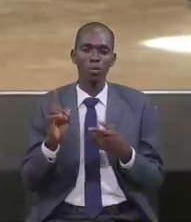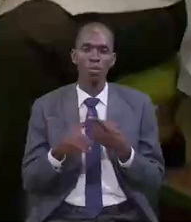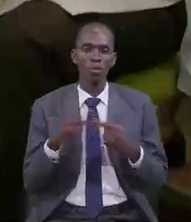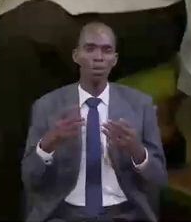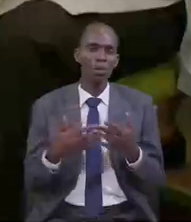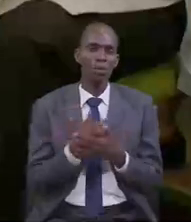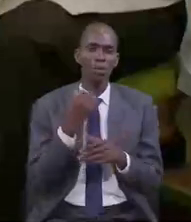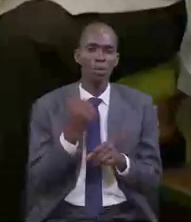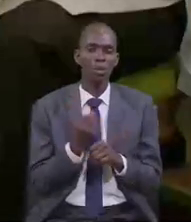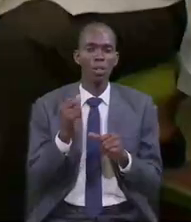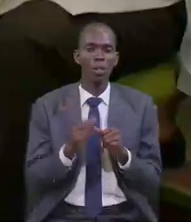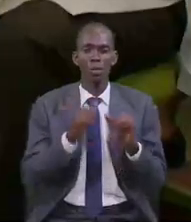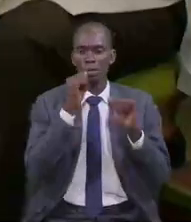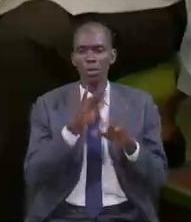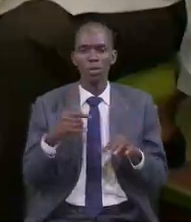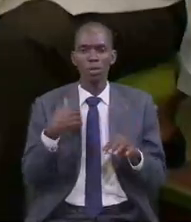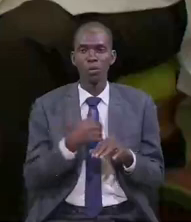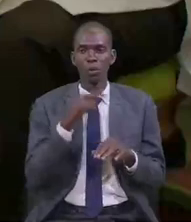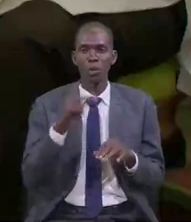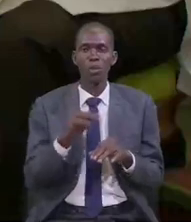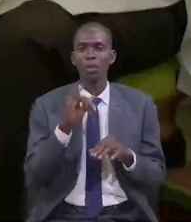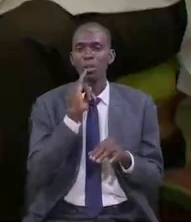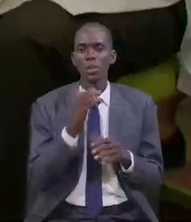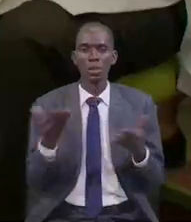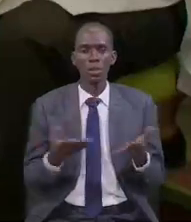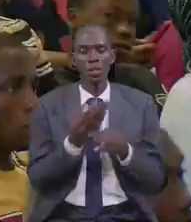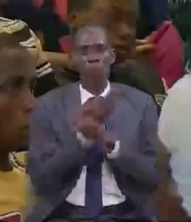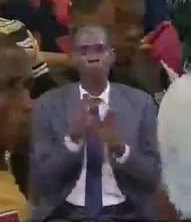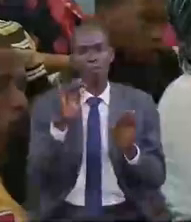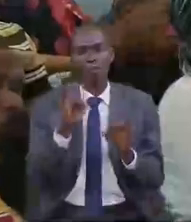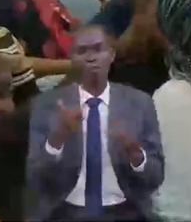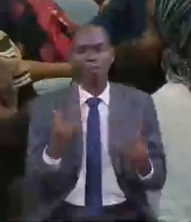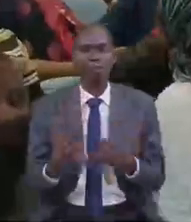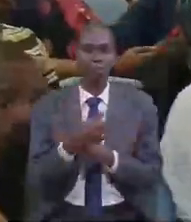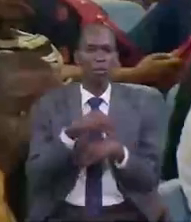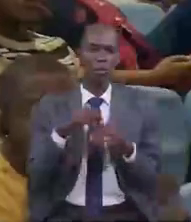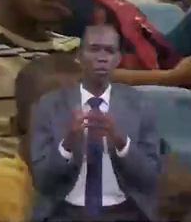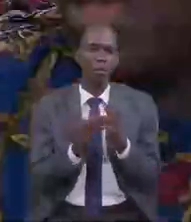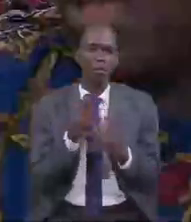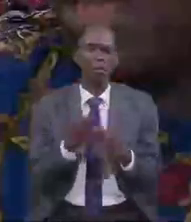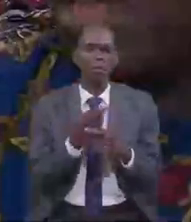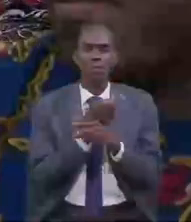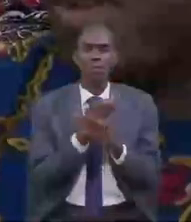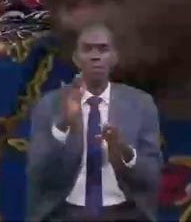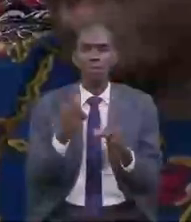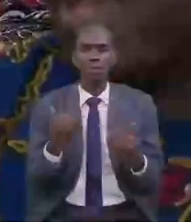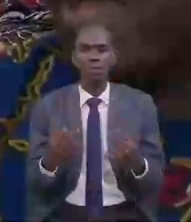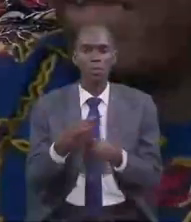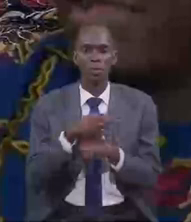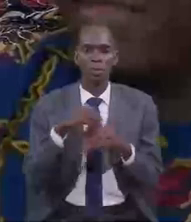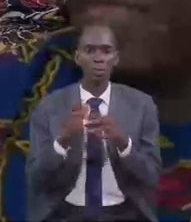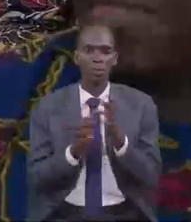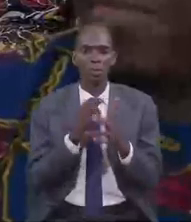de l'année qui s'écoule, pour nous plonger dans la nouvelle année. Tout est gratuit pour nous ce matin. Et